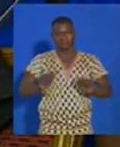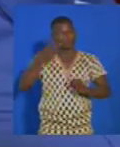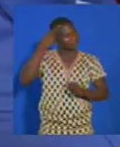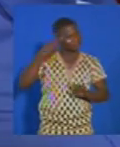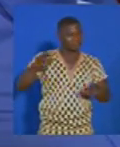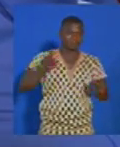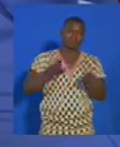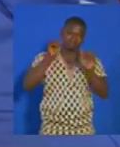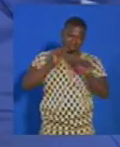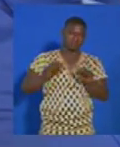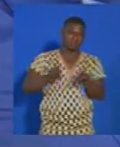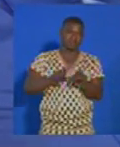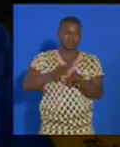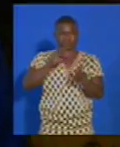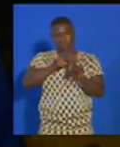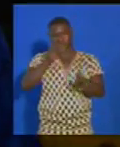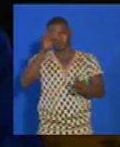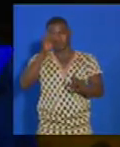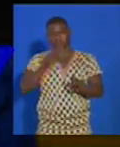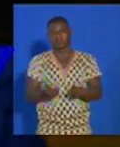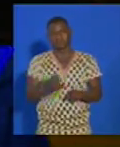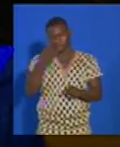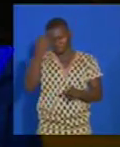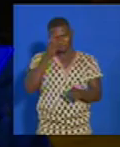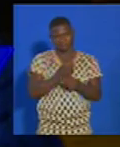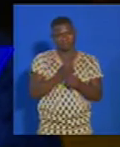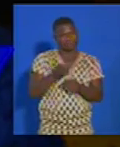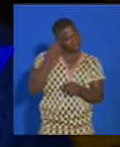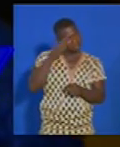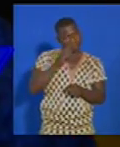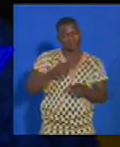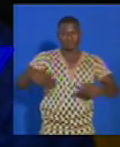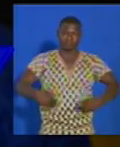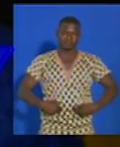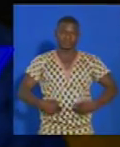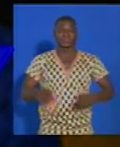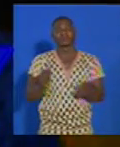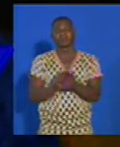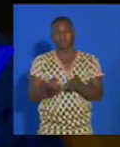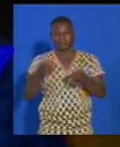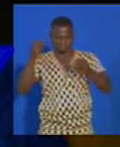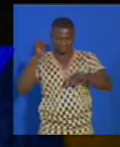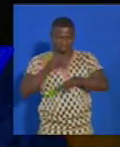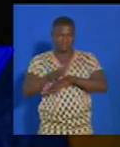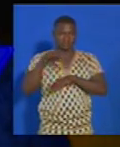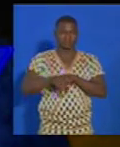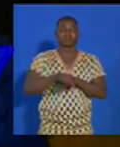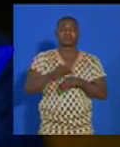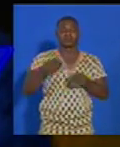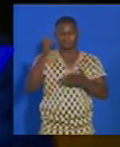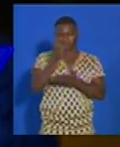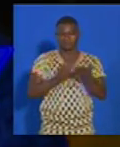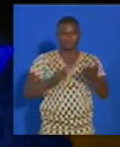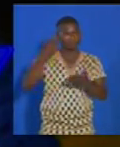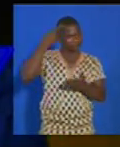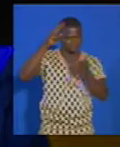notre jeunesse, en s'inspirant évidemment des différents messages que les artistes reggaemen